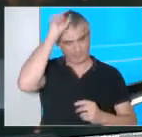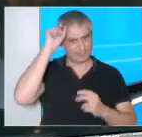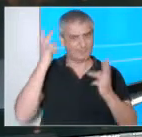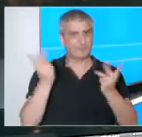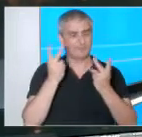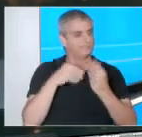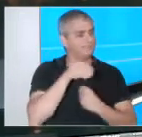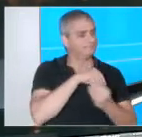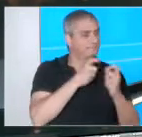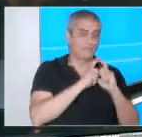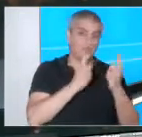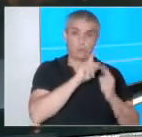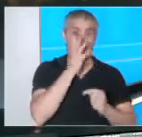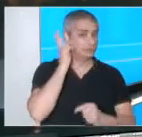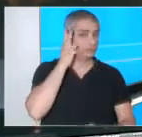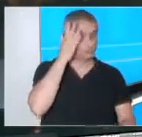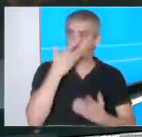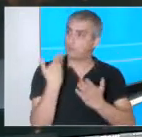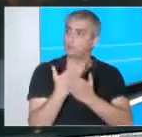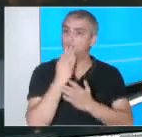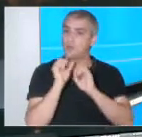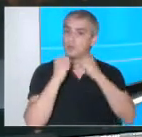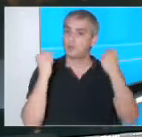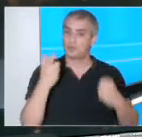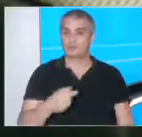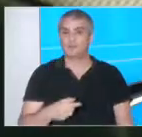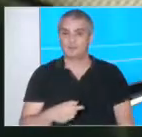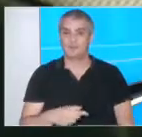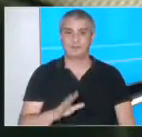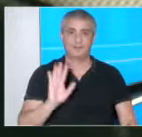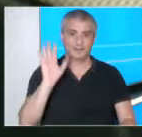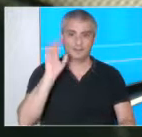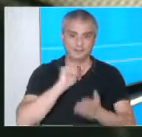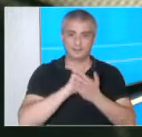מחפשת סידור חדש, אולי ביש עתיד, אולי תציעו לה ביהדות התורה? תבקש לך, אתה...